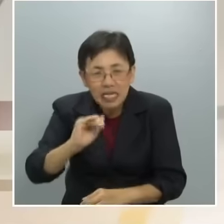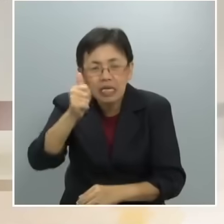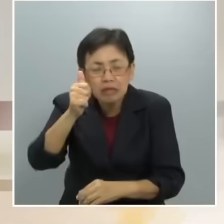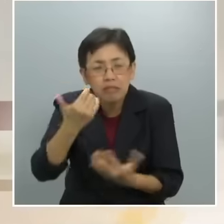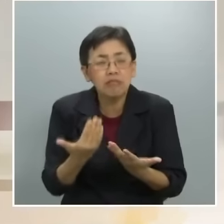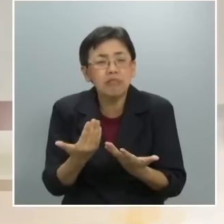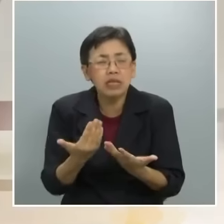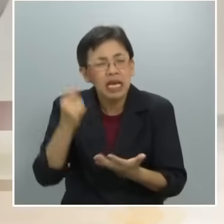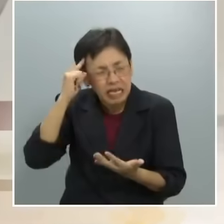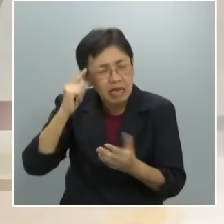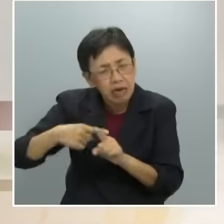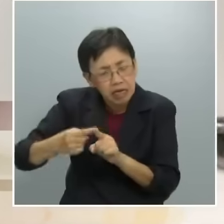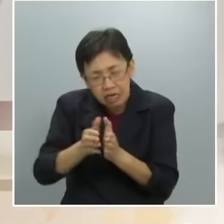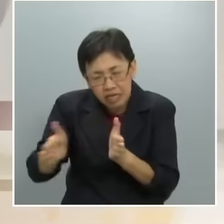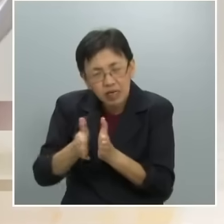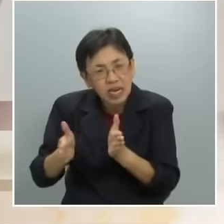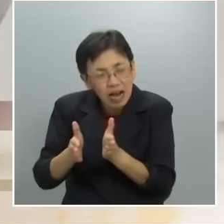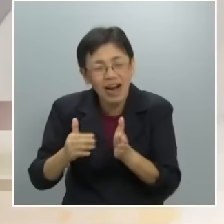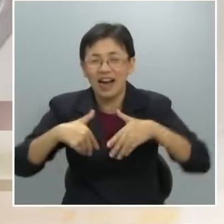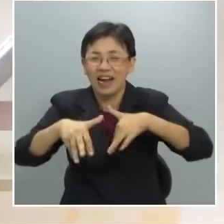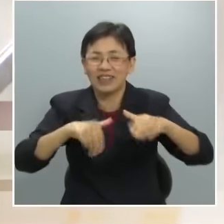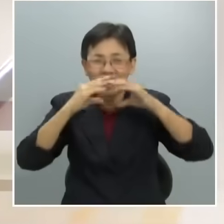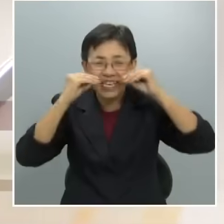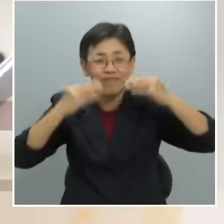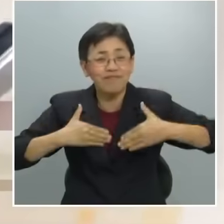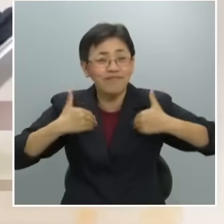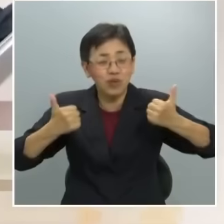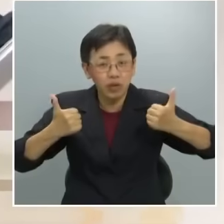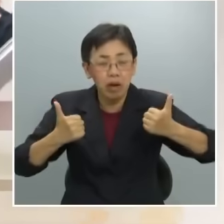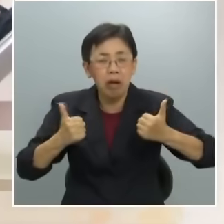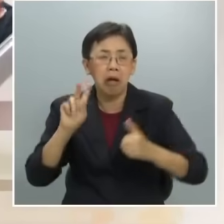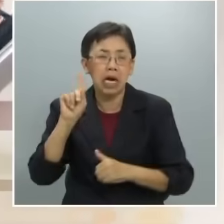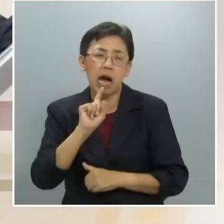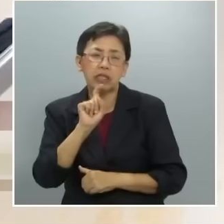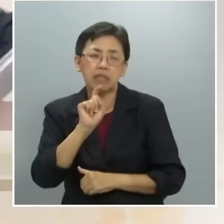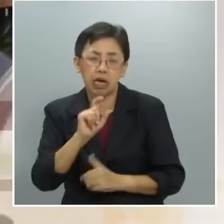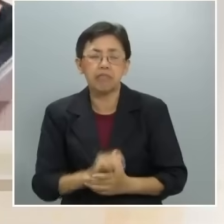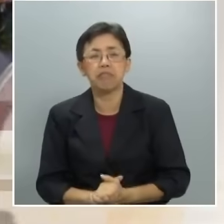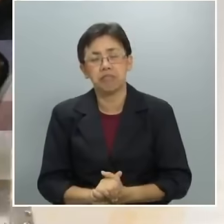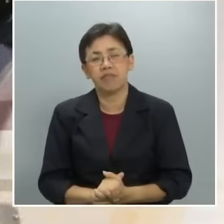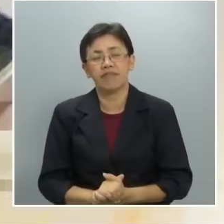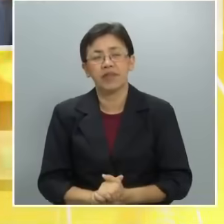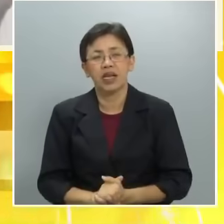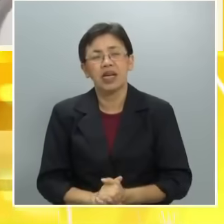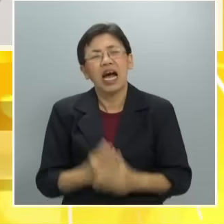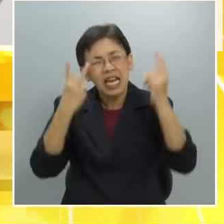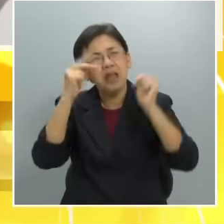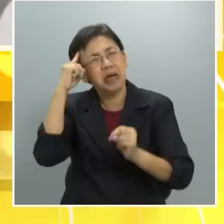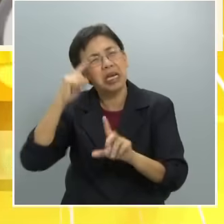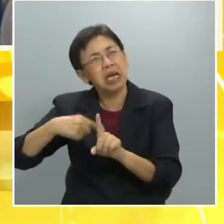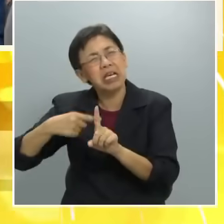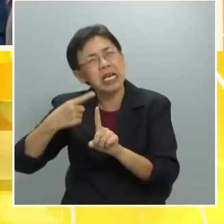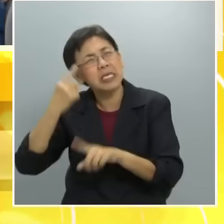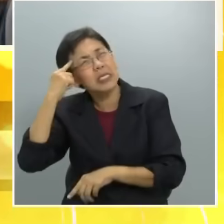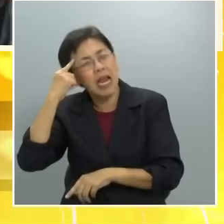าสักกี่เดือนประชาชนจะยิ้มอย่างมีความสุขอันนี้เป็นคำถามนักข่าวท่านนายกเอาสักกี่เดือนประชาชนจ